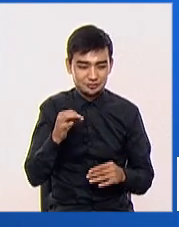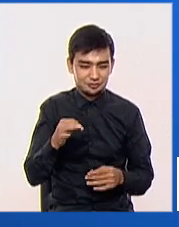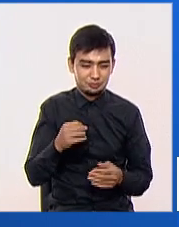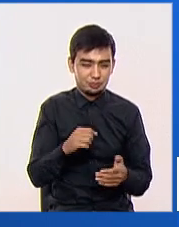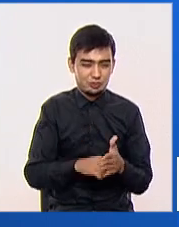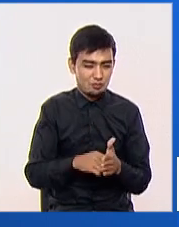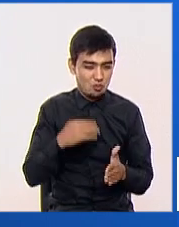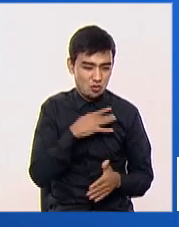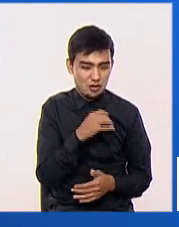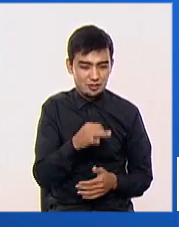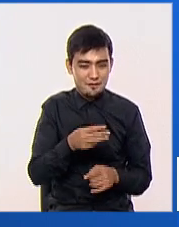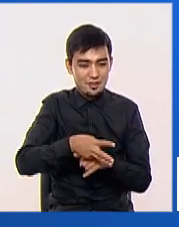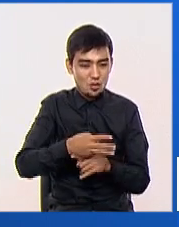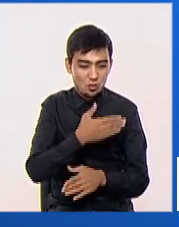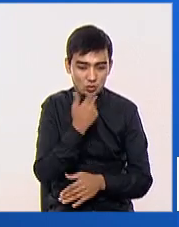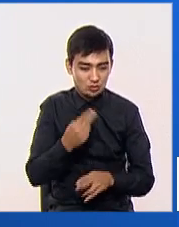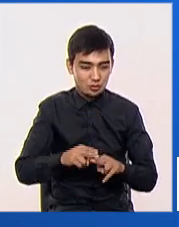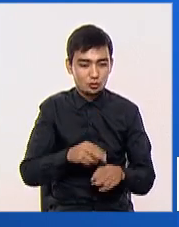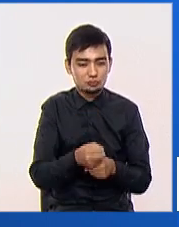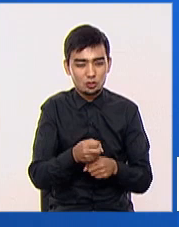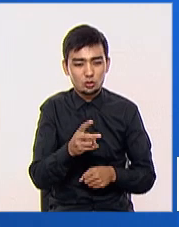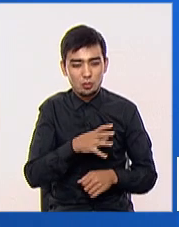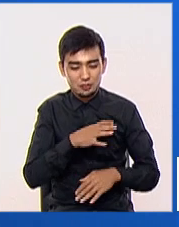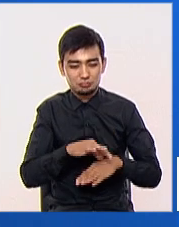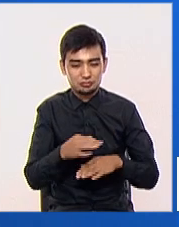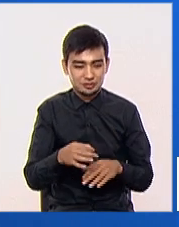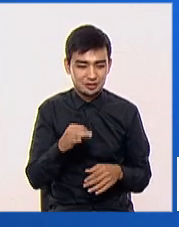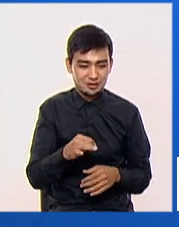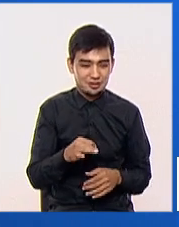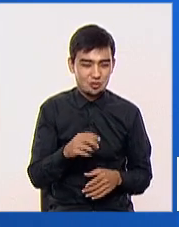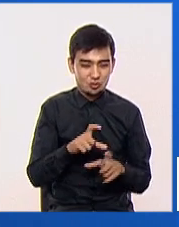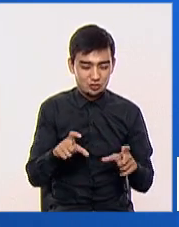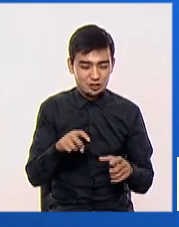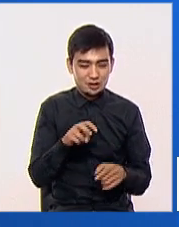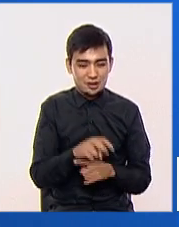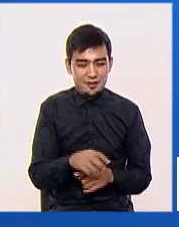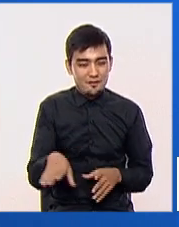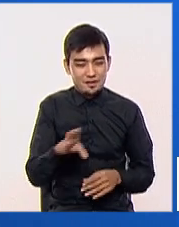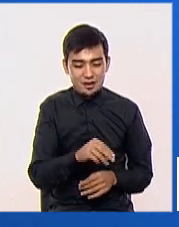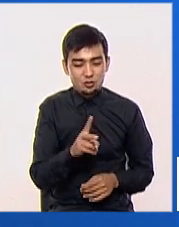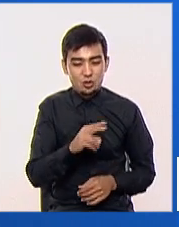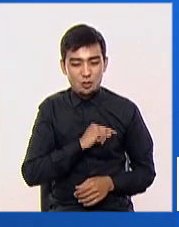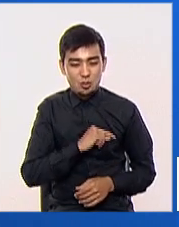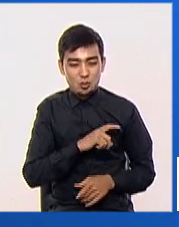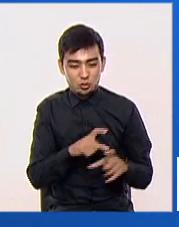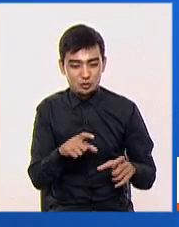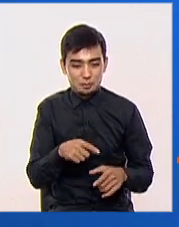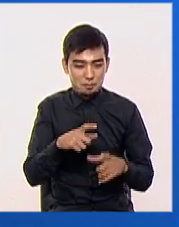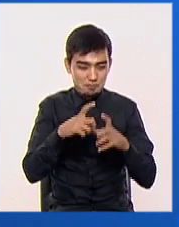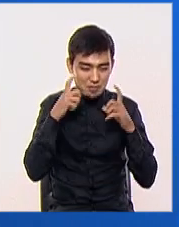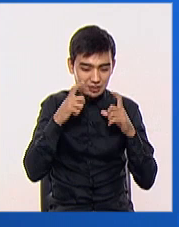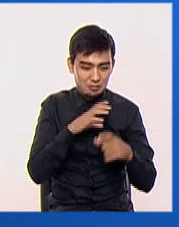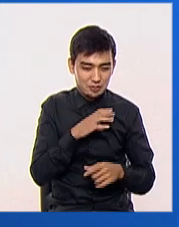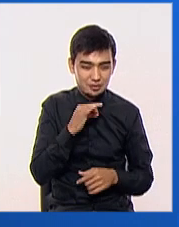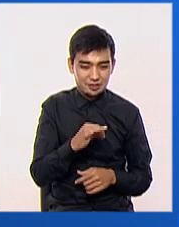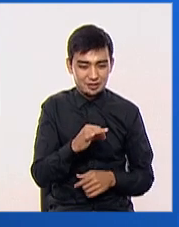причин. Отсутствуют видеозаписи, журналы регистрации посетителей и доставленных лиц. Все задействованные сотрудники находились в масках, в том